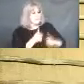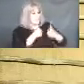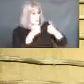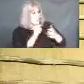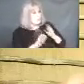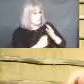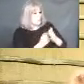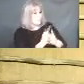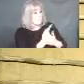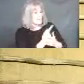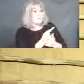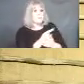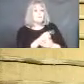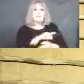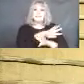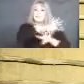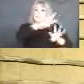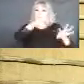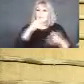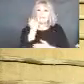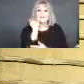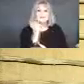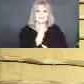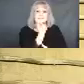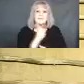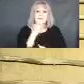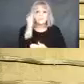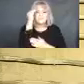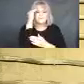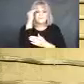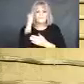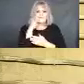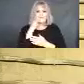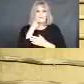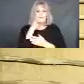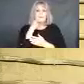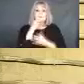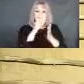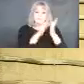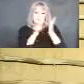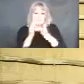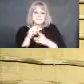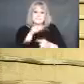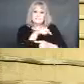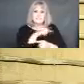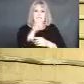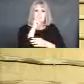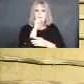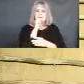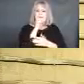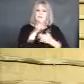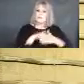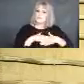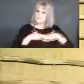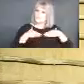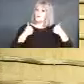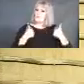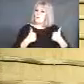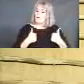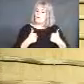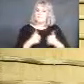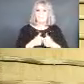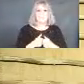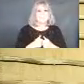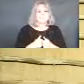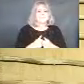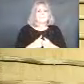het. Dan moet die hele Israel weet, dat die naam van Jesus Christus van Nazareth, hierdie man